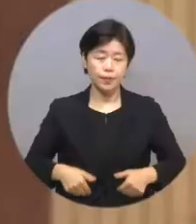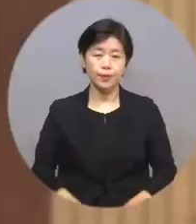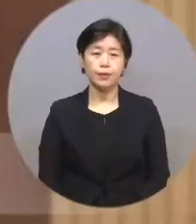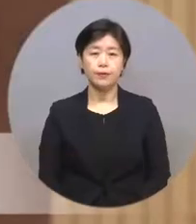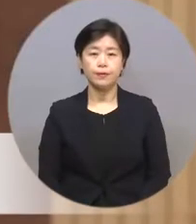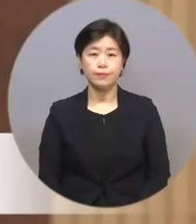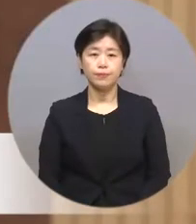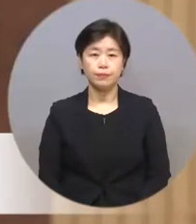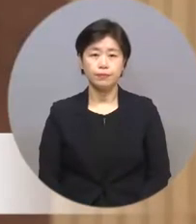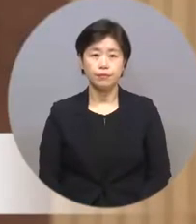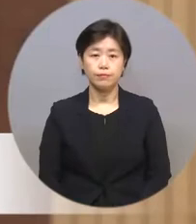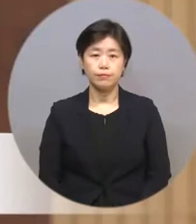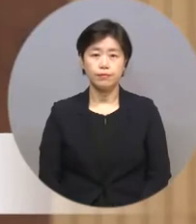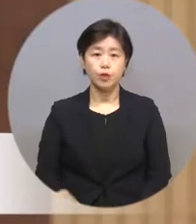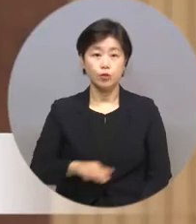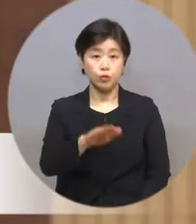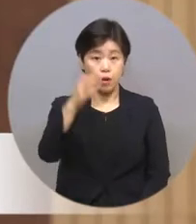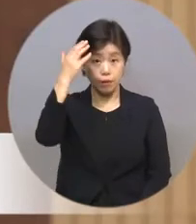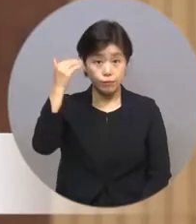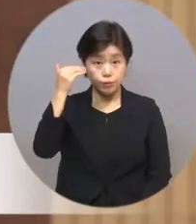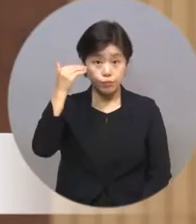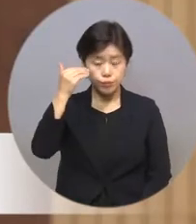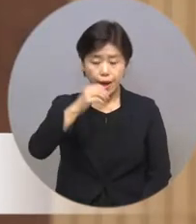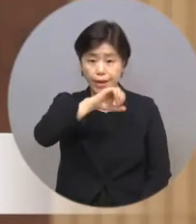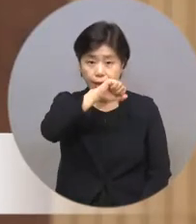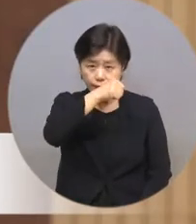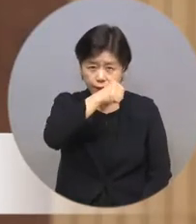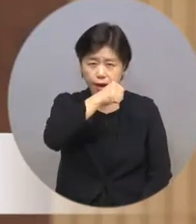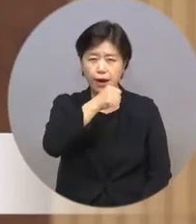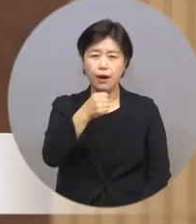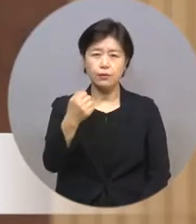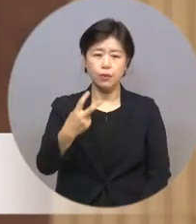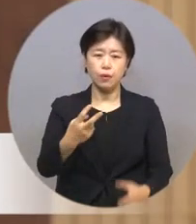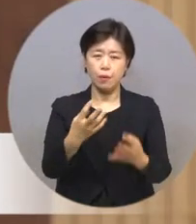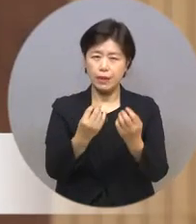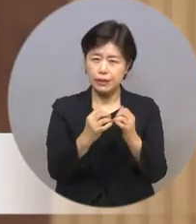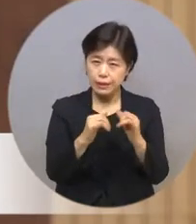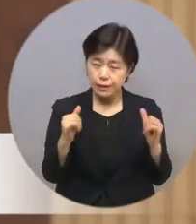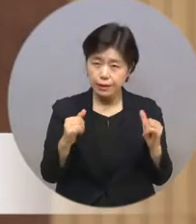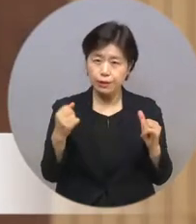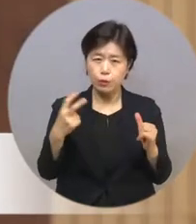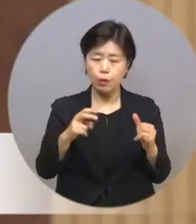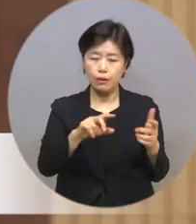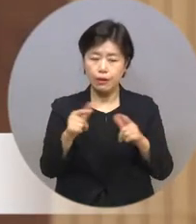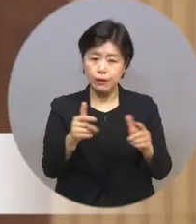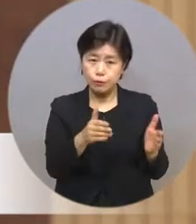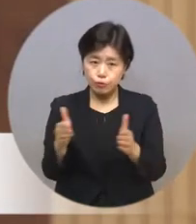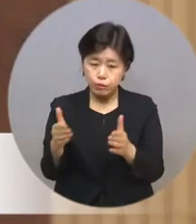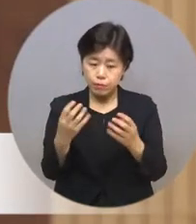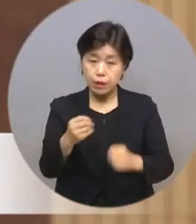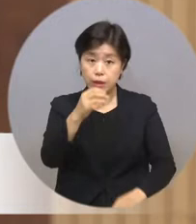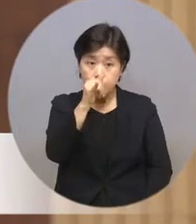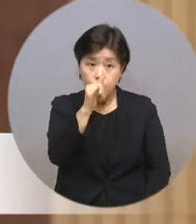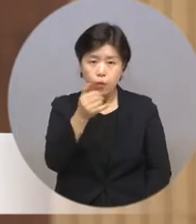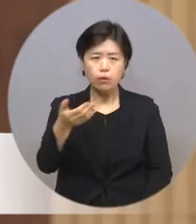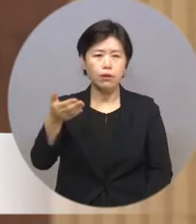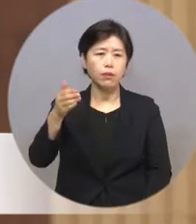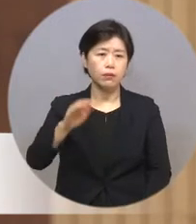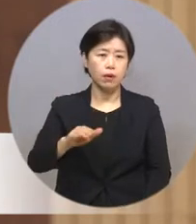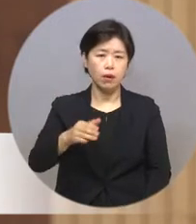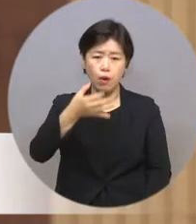어떻게 보면 우리나라가 많은 예산과 많은 인력과 시설 승에 비해서도 그